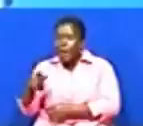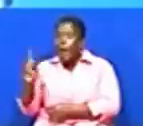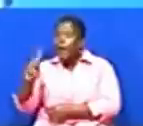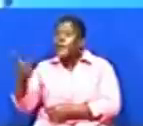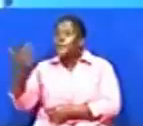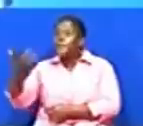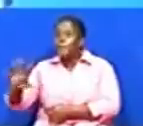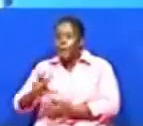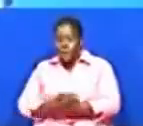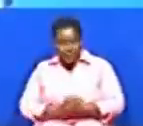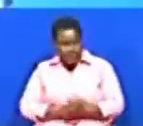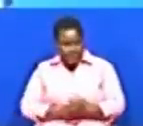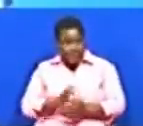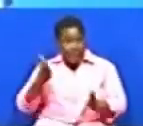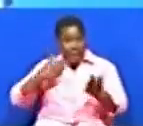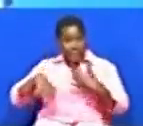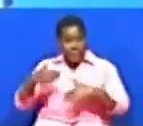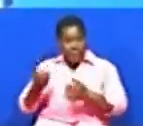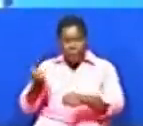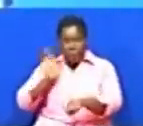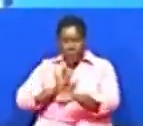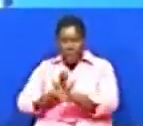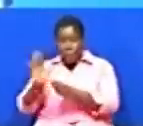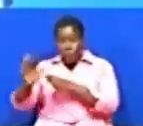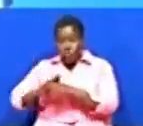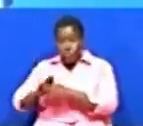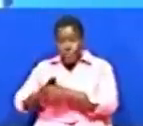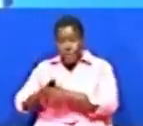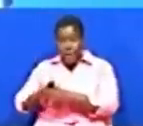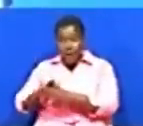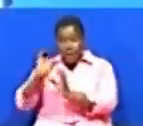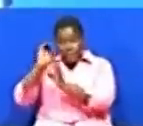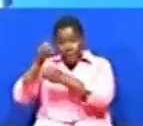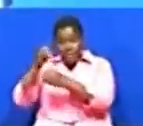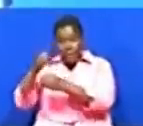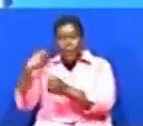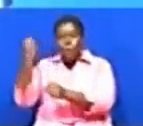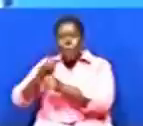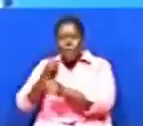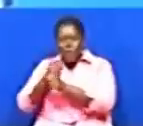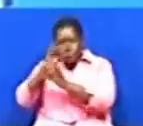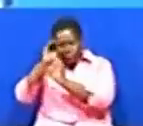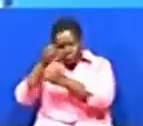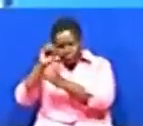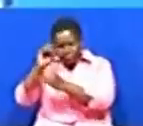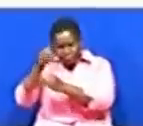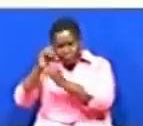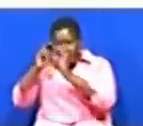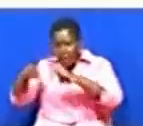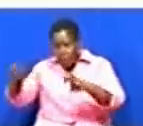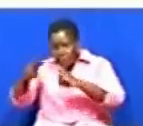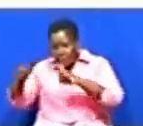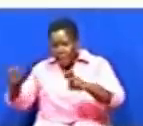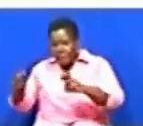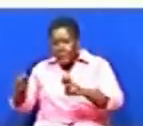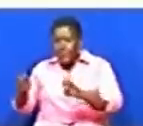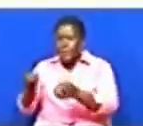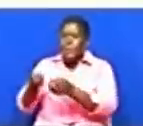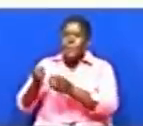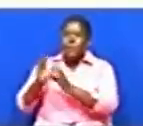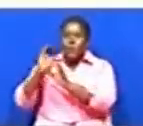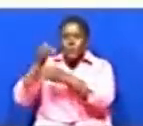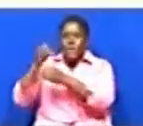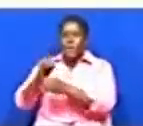shilingi milioni 150, na kuwataka watafiti watakaotumia maabara hiyo kufanya tafiti za kisayansi na